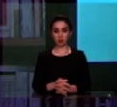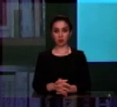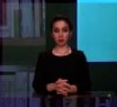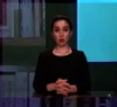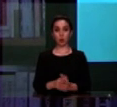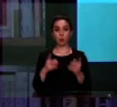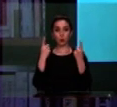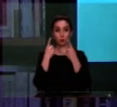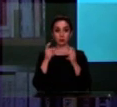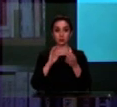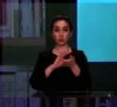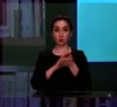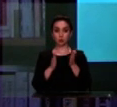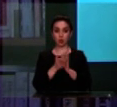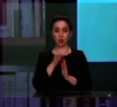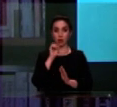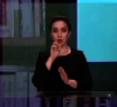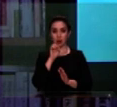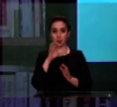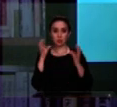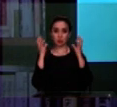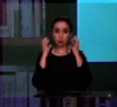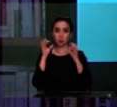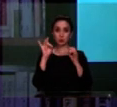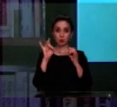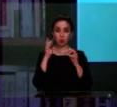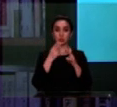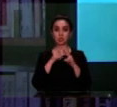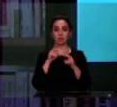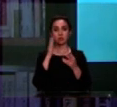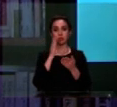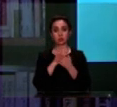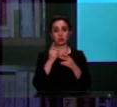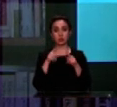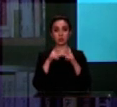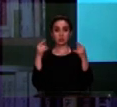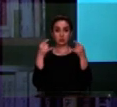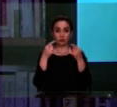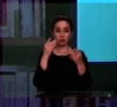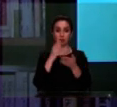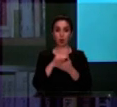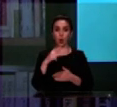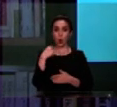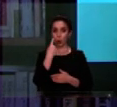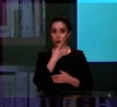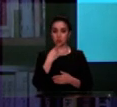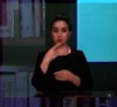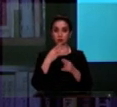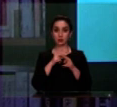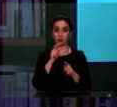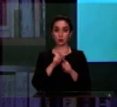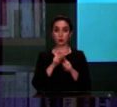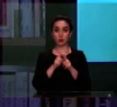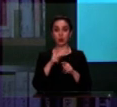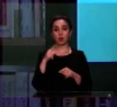Публицистик услубнинг радио, телевидениеда ишлатиладиган ko'rinishi og'zaki публицистик